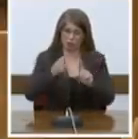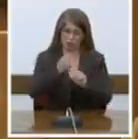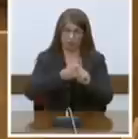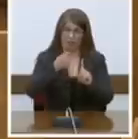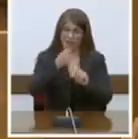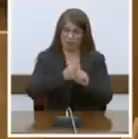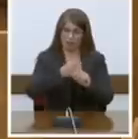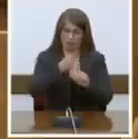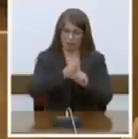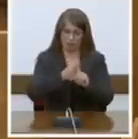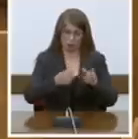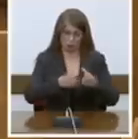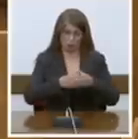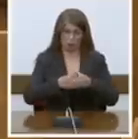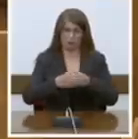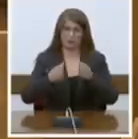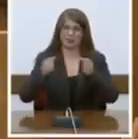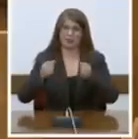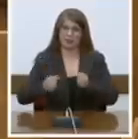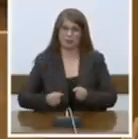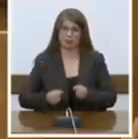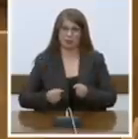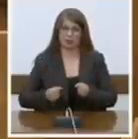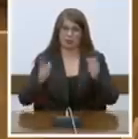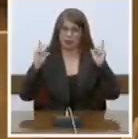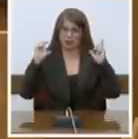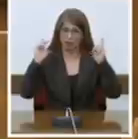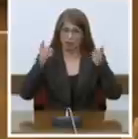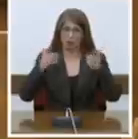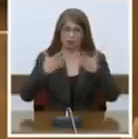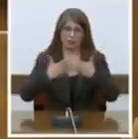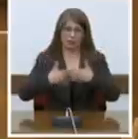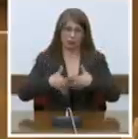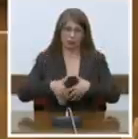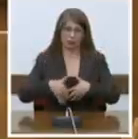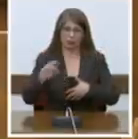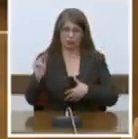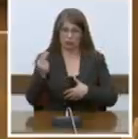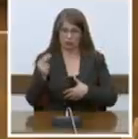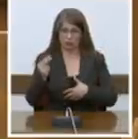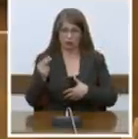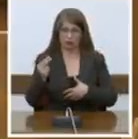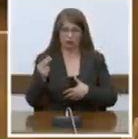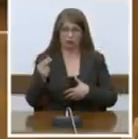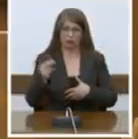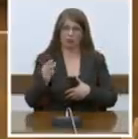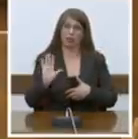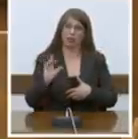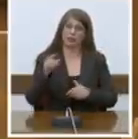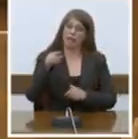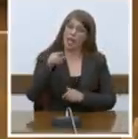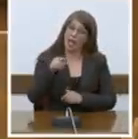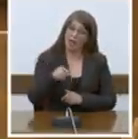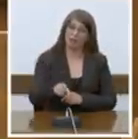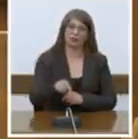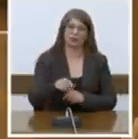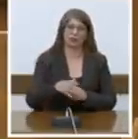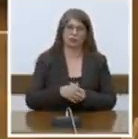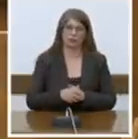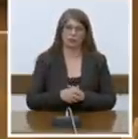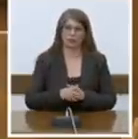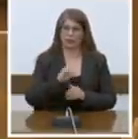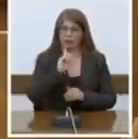υπερασπίστρια της θεσμικής δημοκρατικής λειτουργίας της Βουλής, γιατί αυτή είναι η